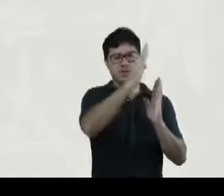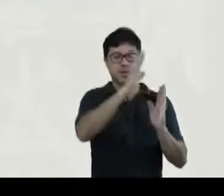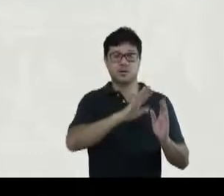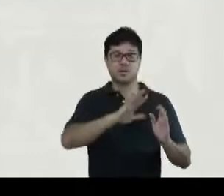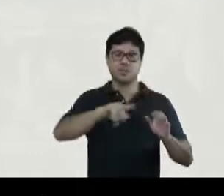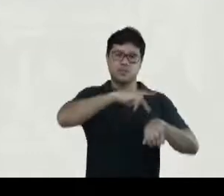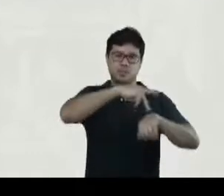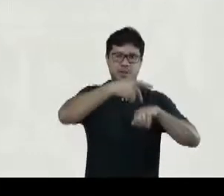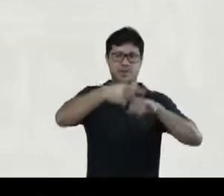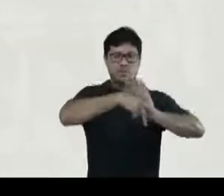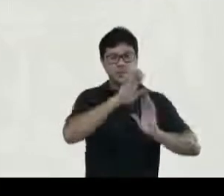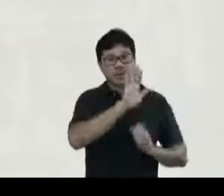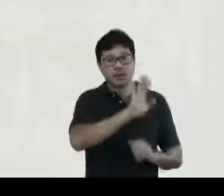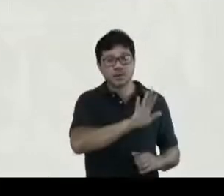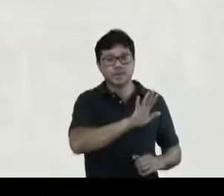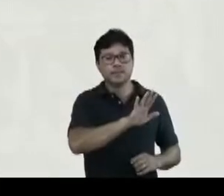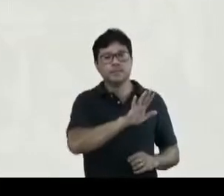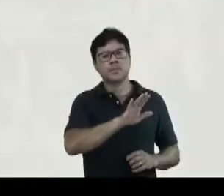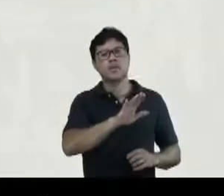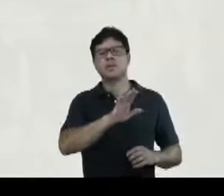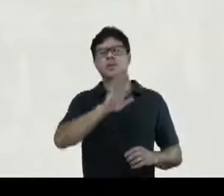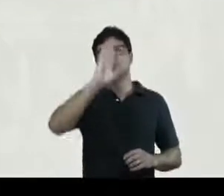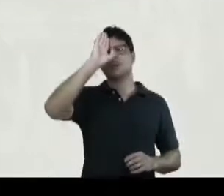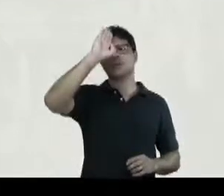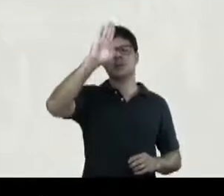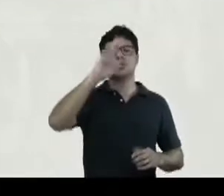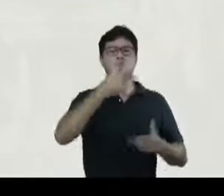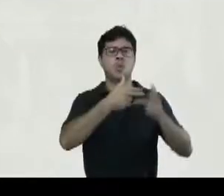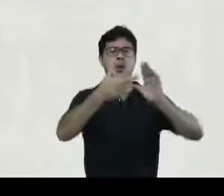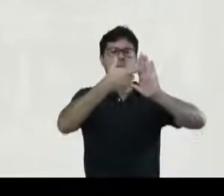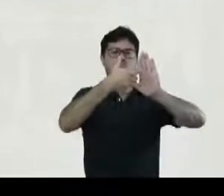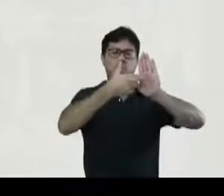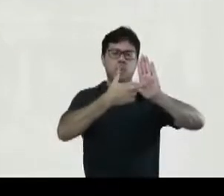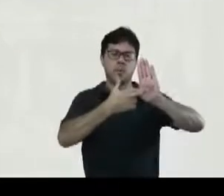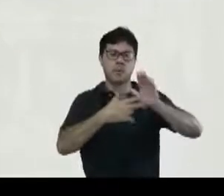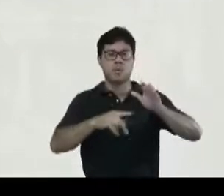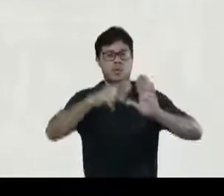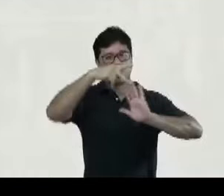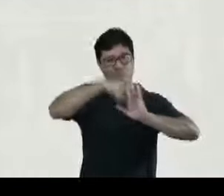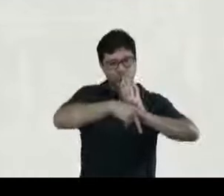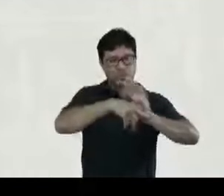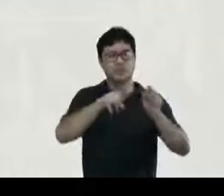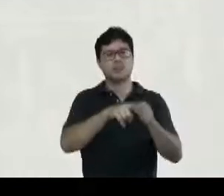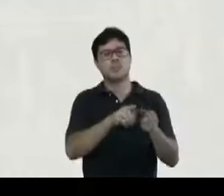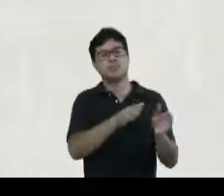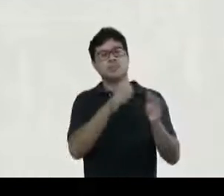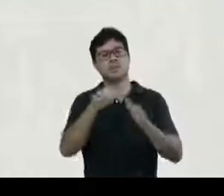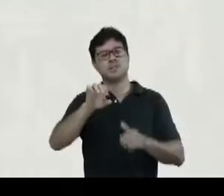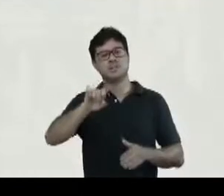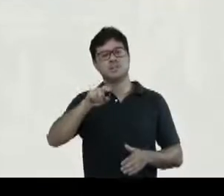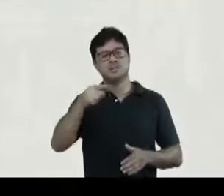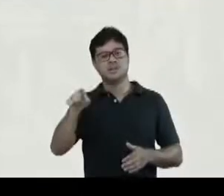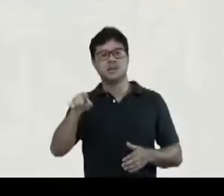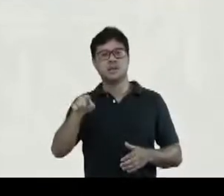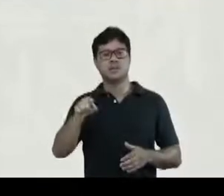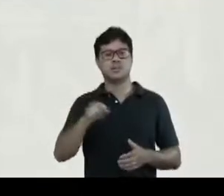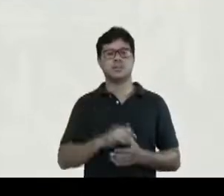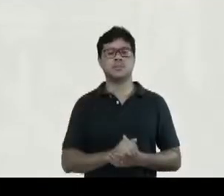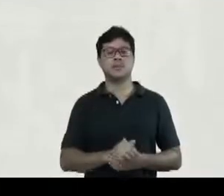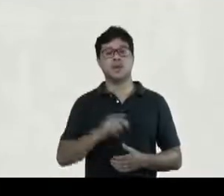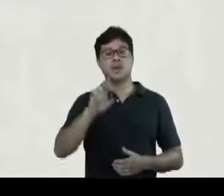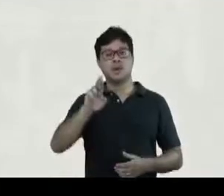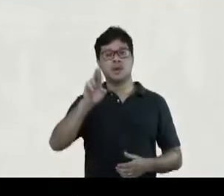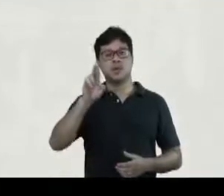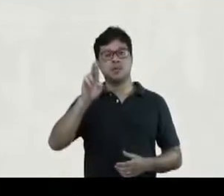ihre Standardisierungsprojekte und die Sektion RBSC, woher ich Fabiano